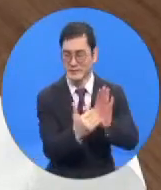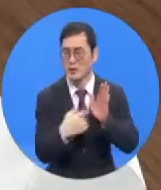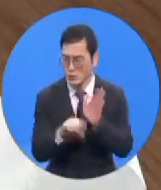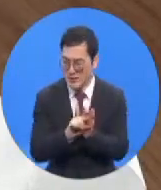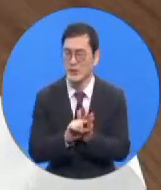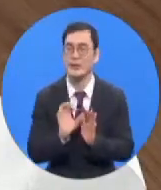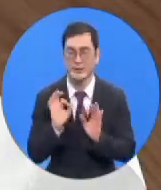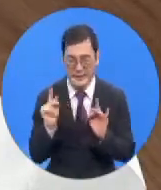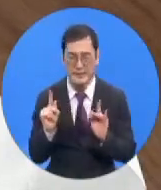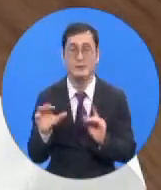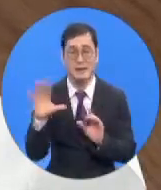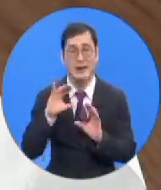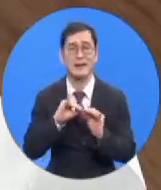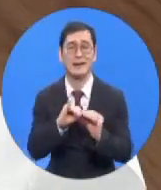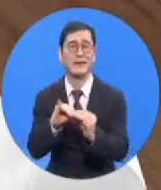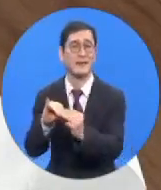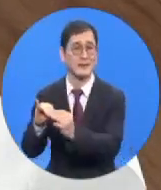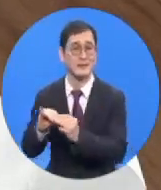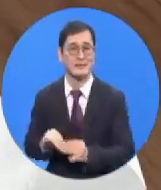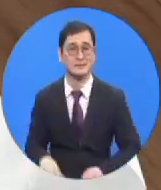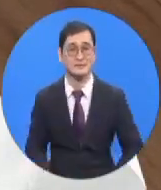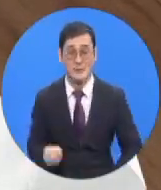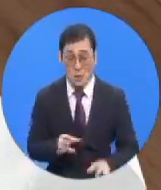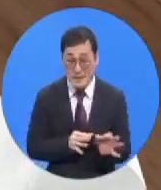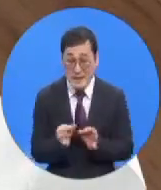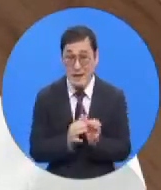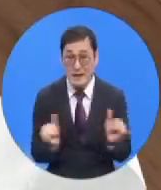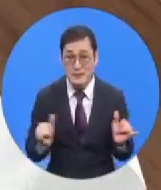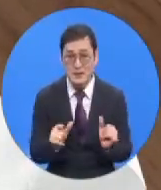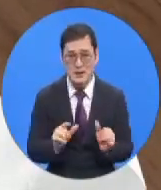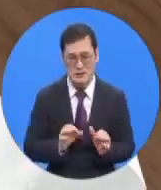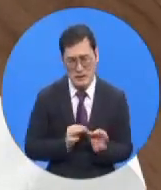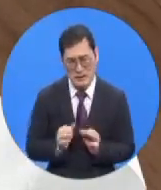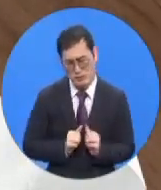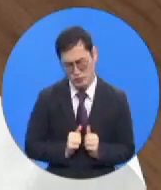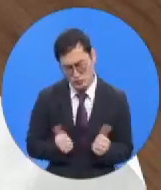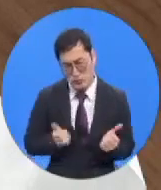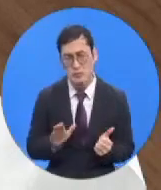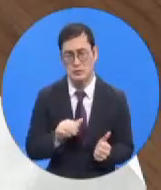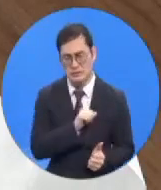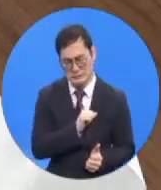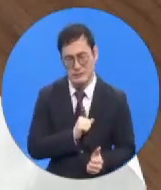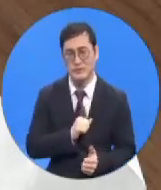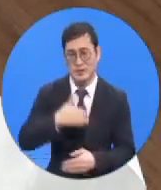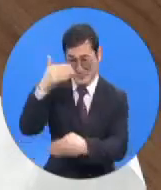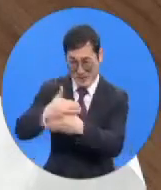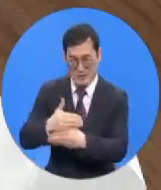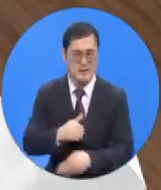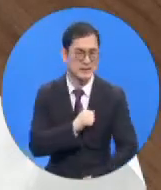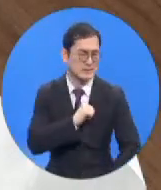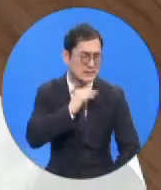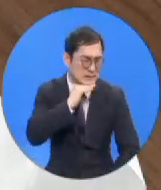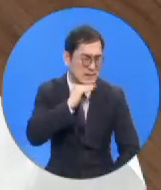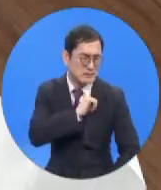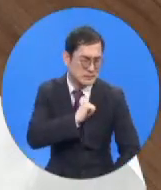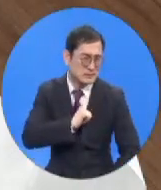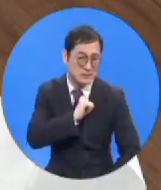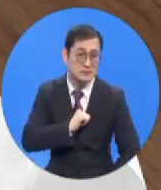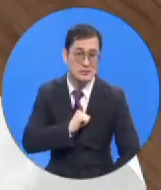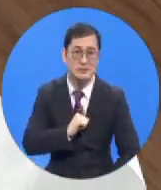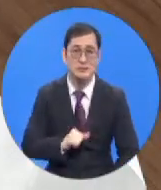여러 자영업자들 다 힘들게 협조하고 있고 지금 좀 전에 봤듯이 사실은 이번 판결이